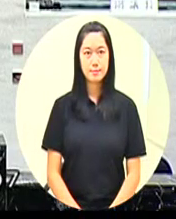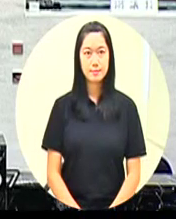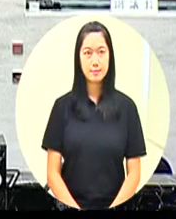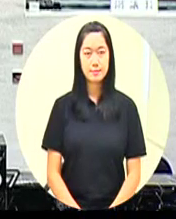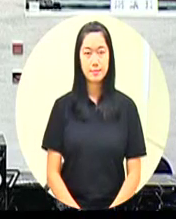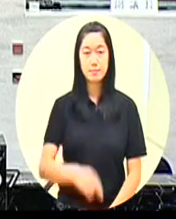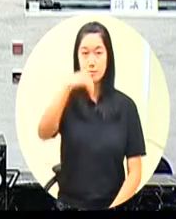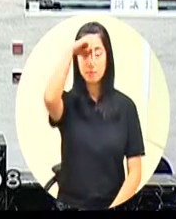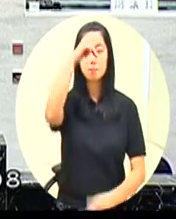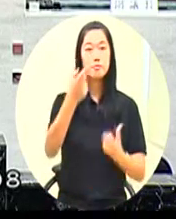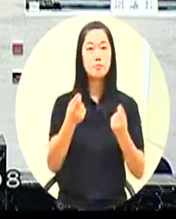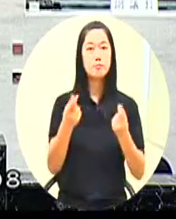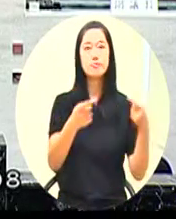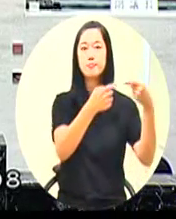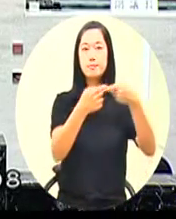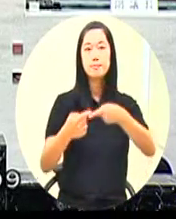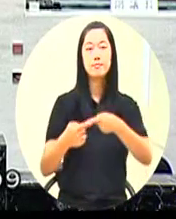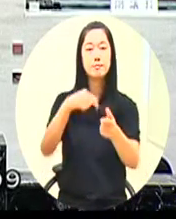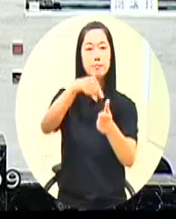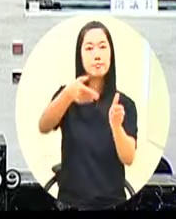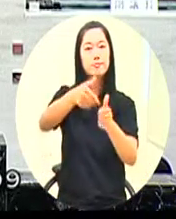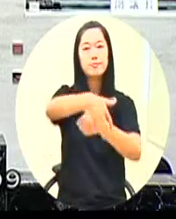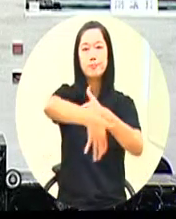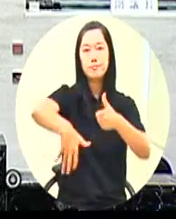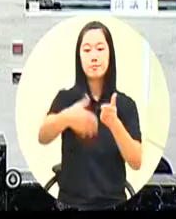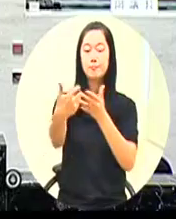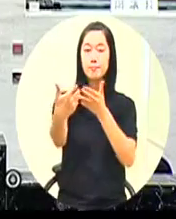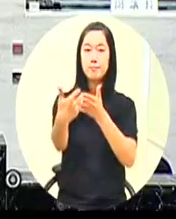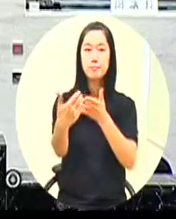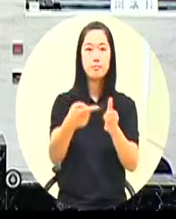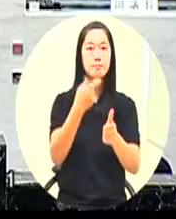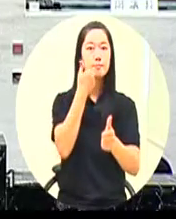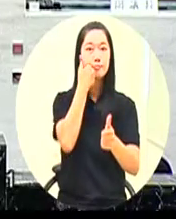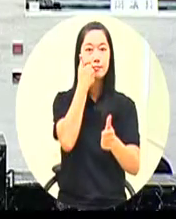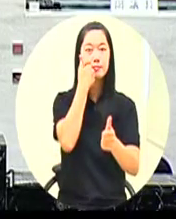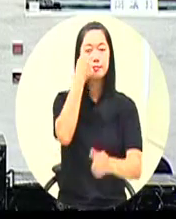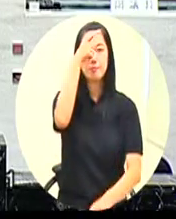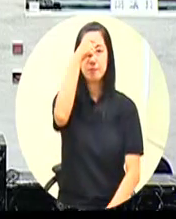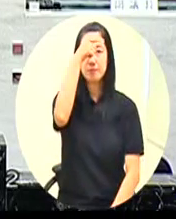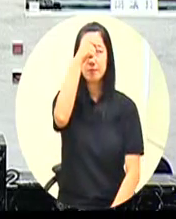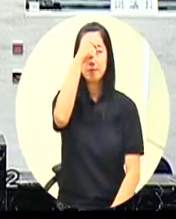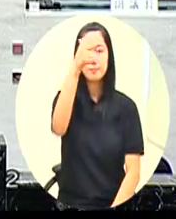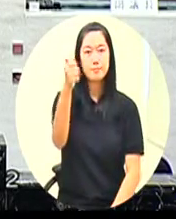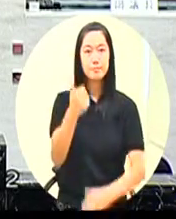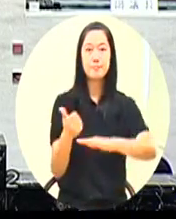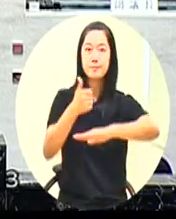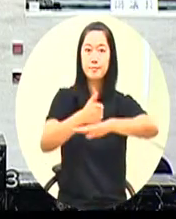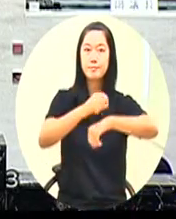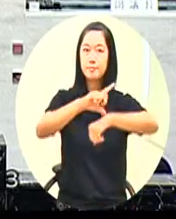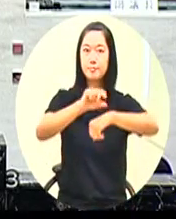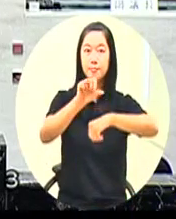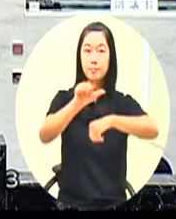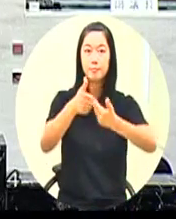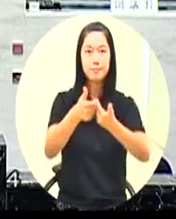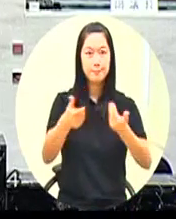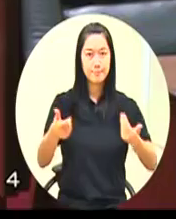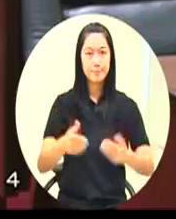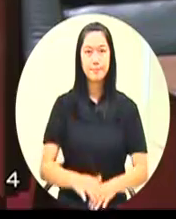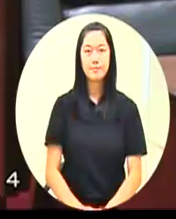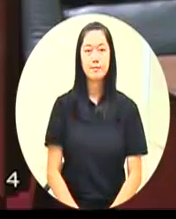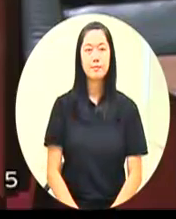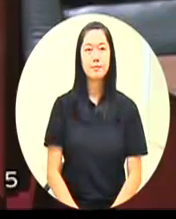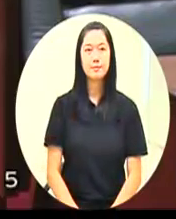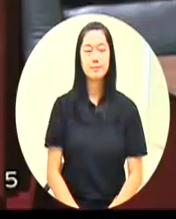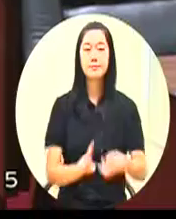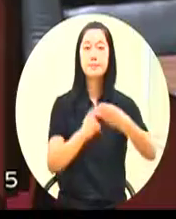下午还是接着教育部门的质询。第一位质询是黄柏麟议员，时间十五分钟，请。 好，主